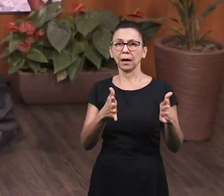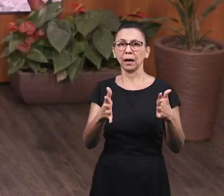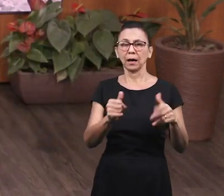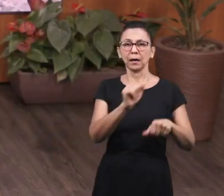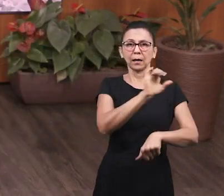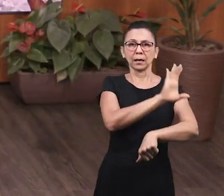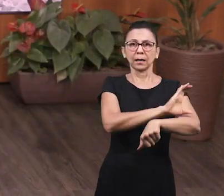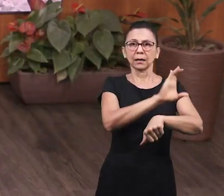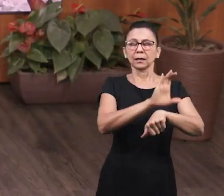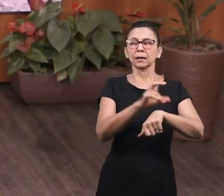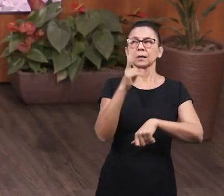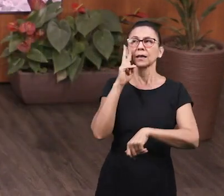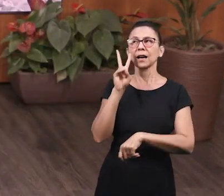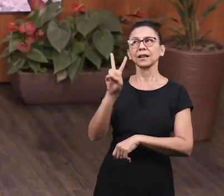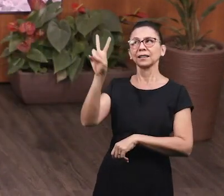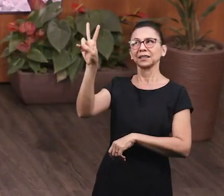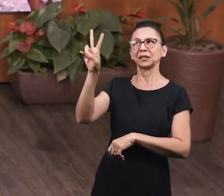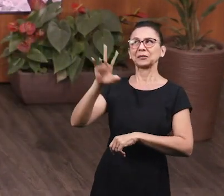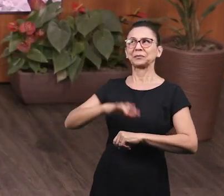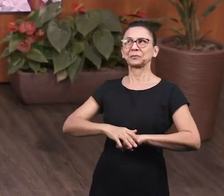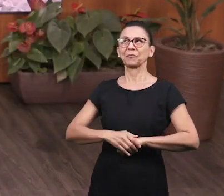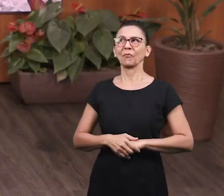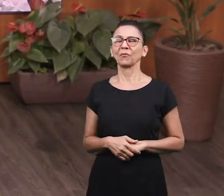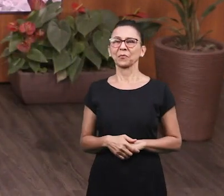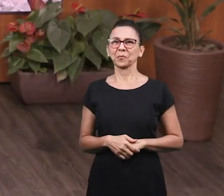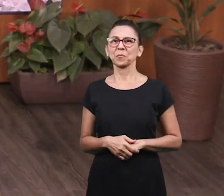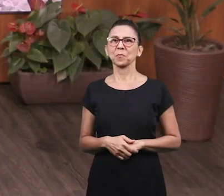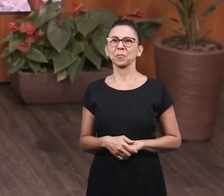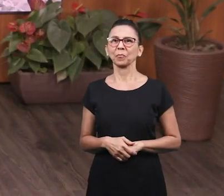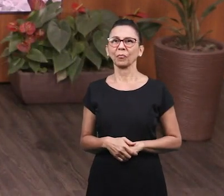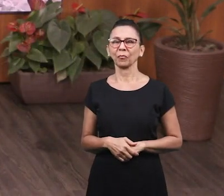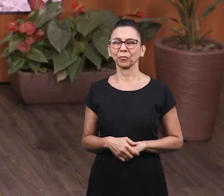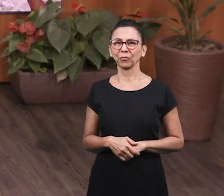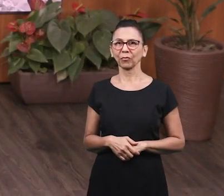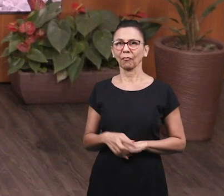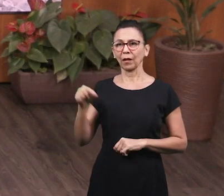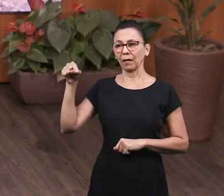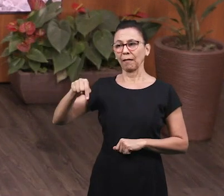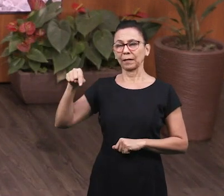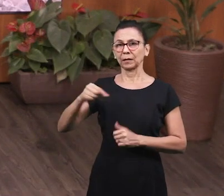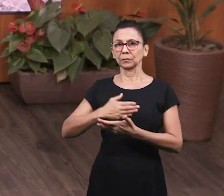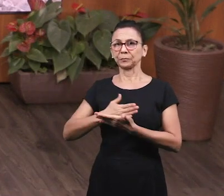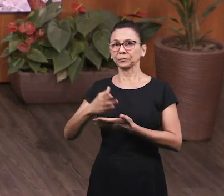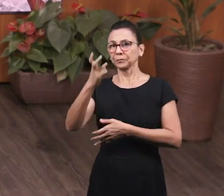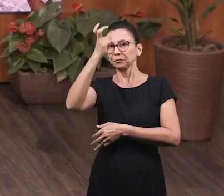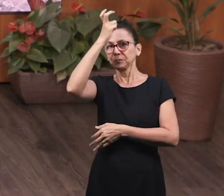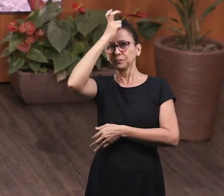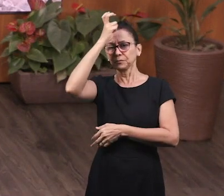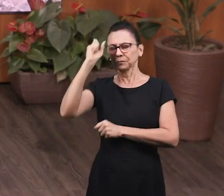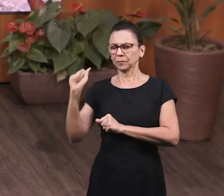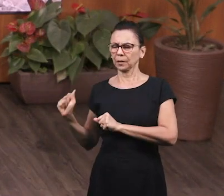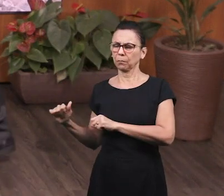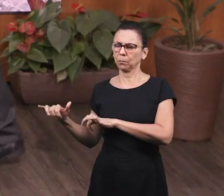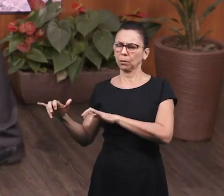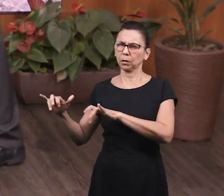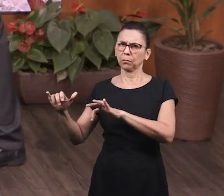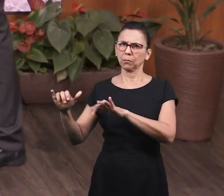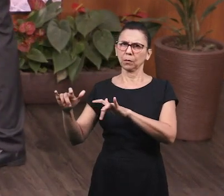ici, Canaan. Donc, ils ont quitté l'Égypte, n'est-ce pas, Sergio? Ils ont fait le passage